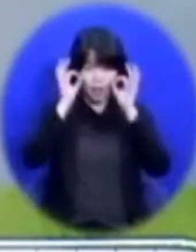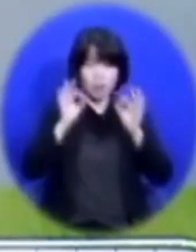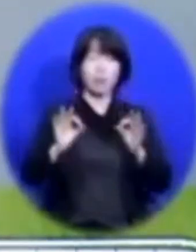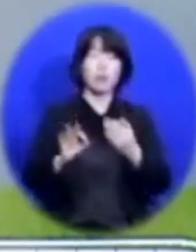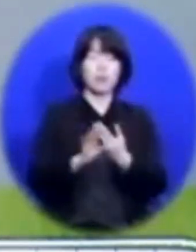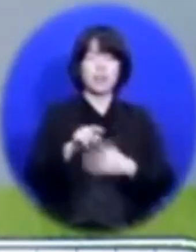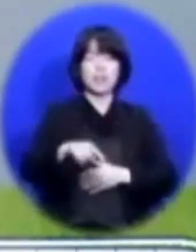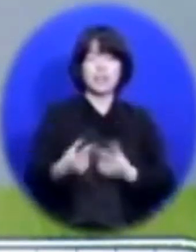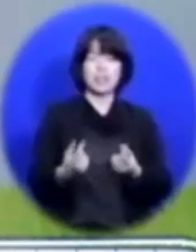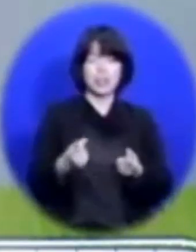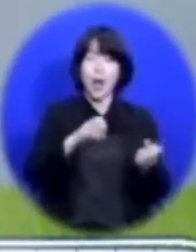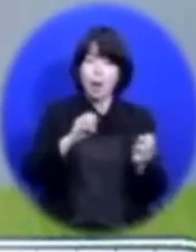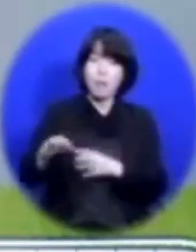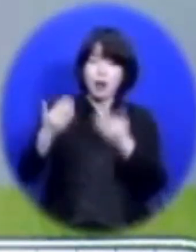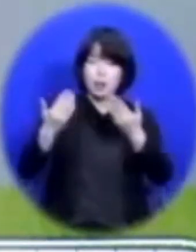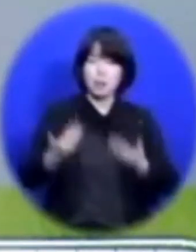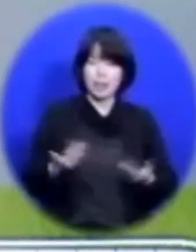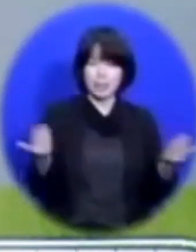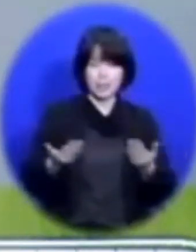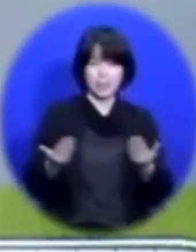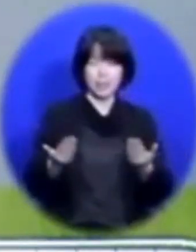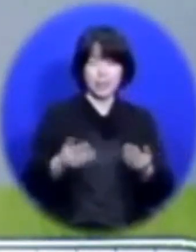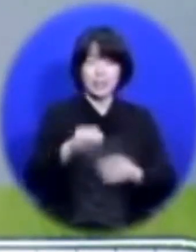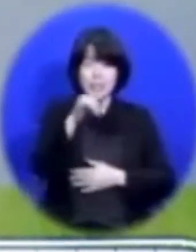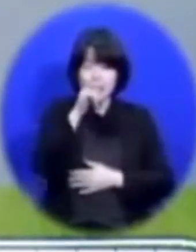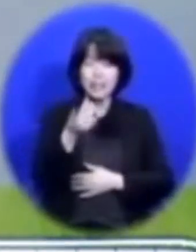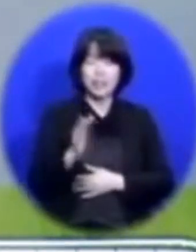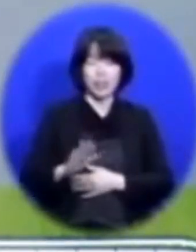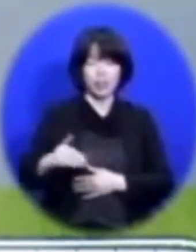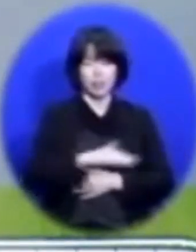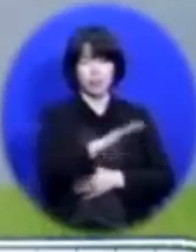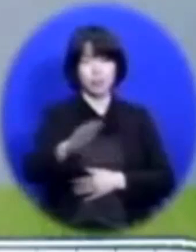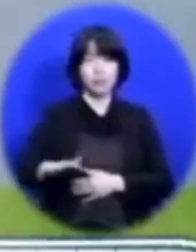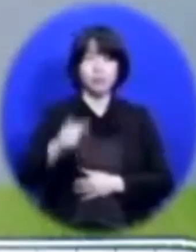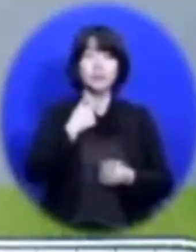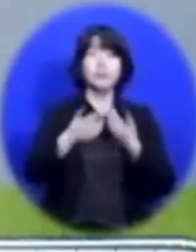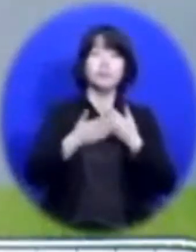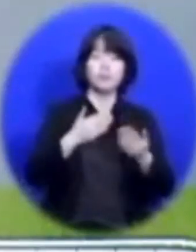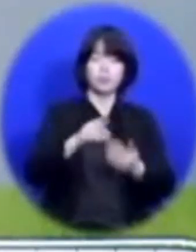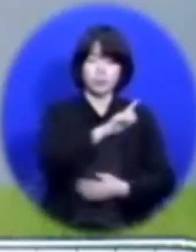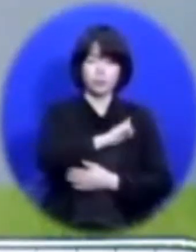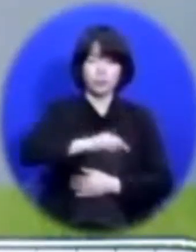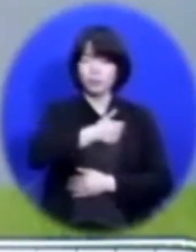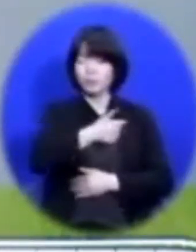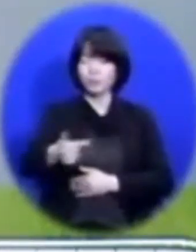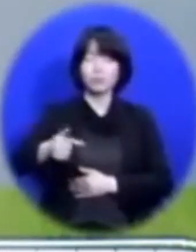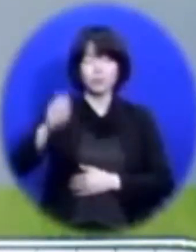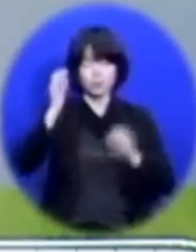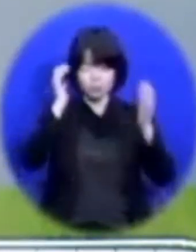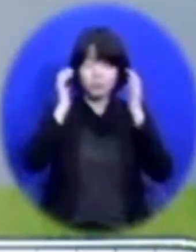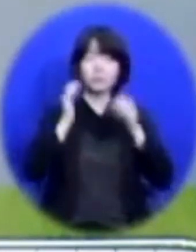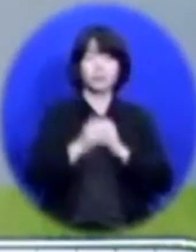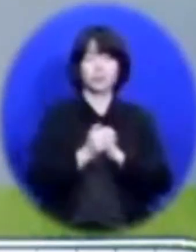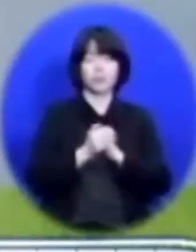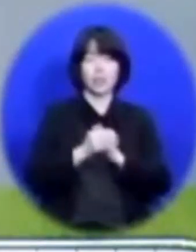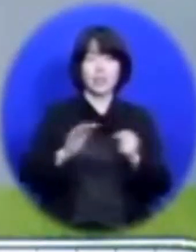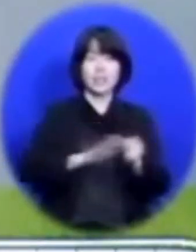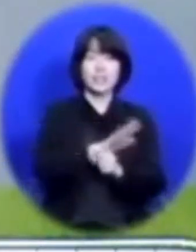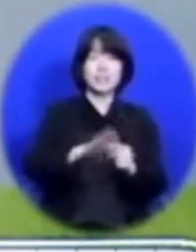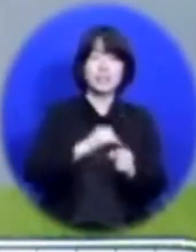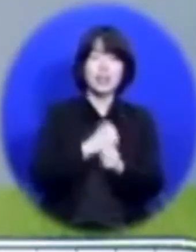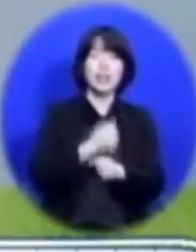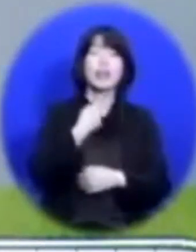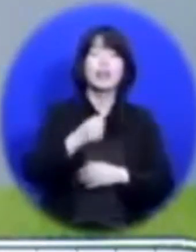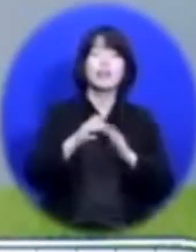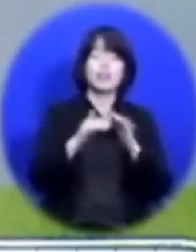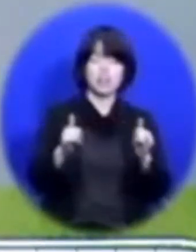세상을살아가면서 버림받는경험을하게되는데,그것이야말로 우리가겪는가장큰고통입니다